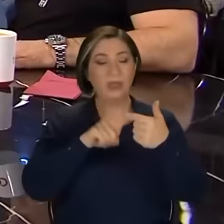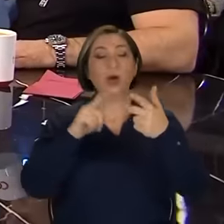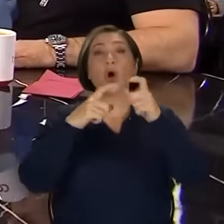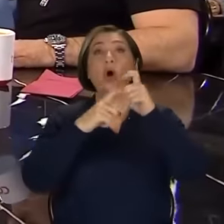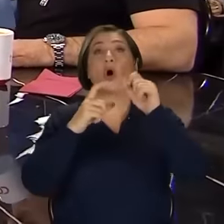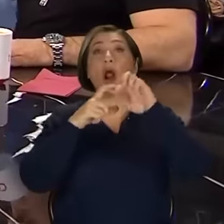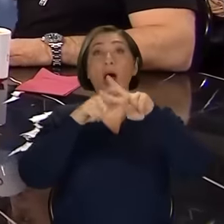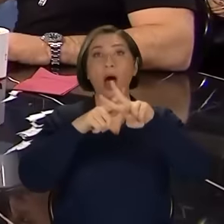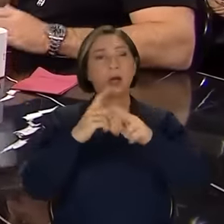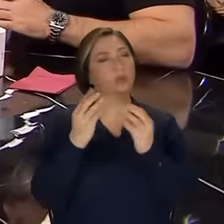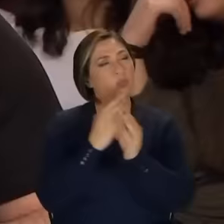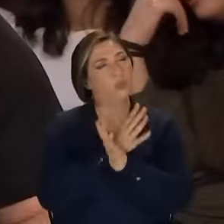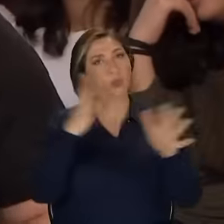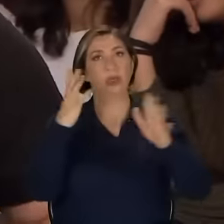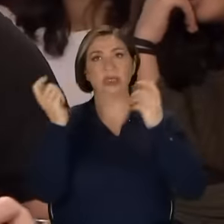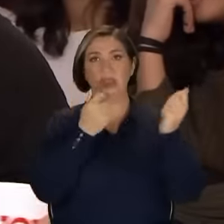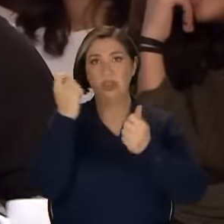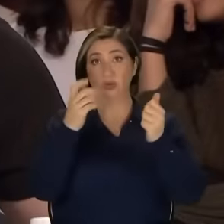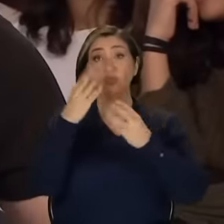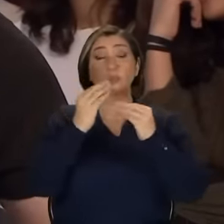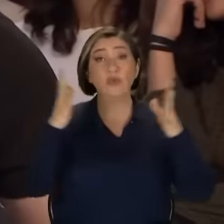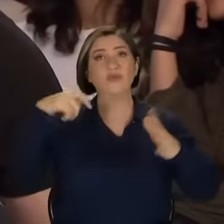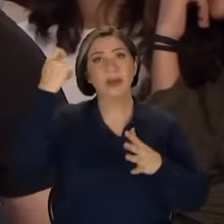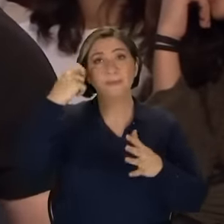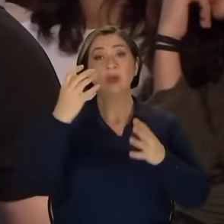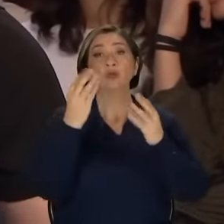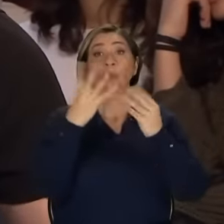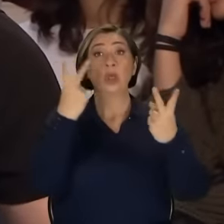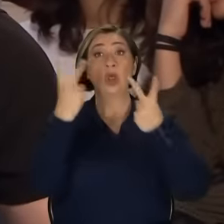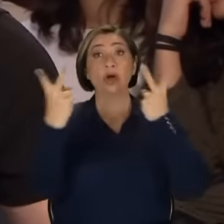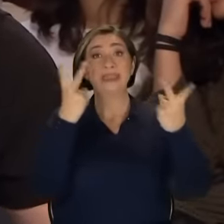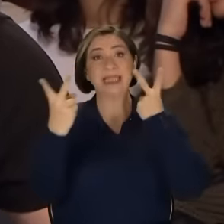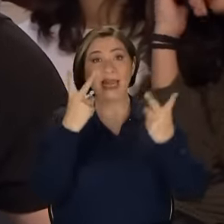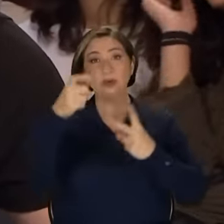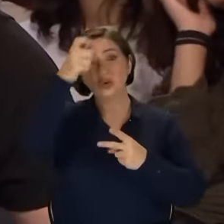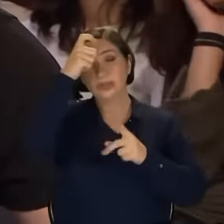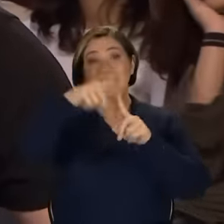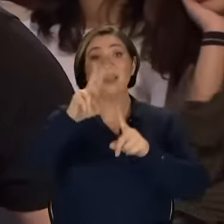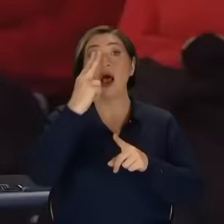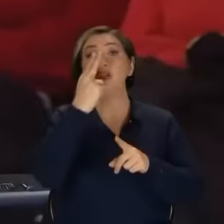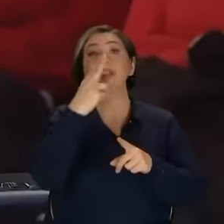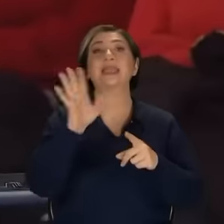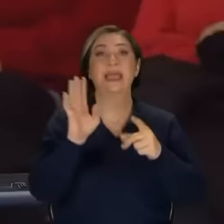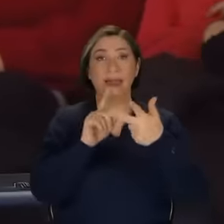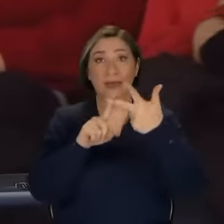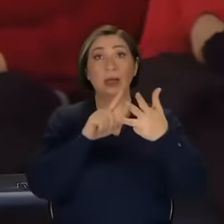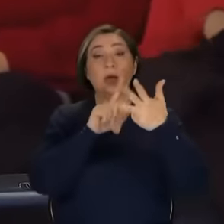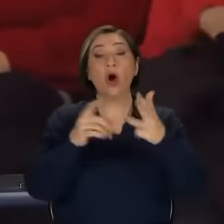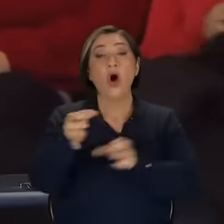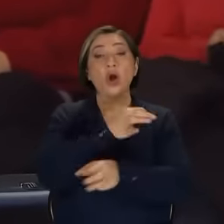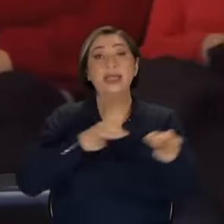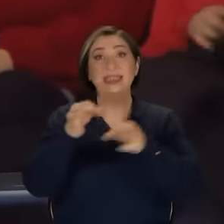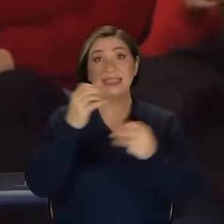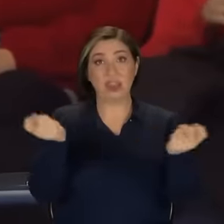Gora, büyük iş. Büyük film, büyük iş, büyük görsel efektler, Türk sinemasının alışık olmadığı. Organize